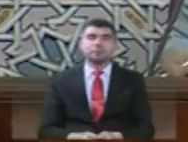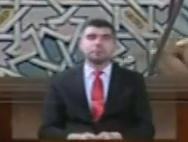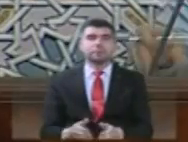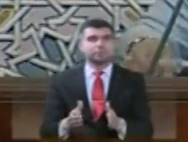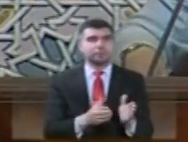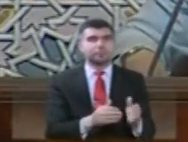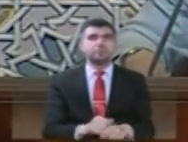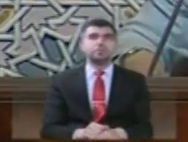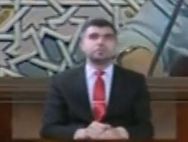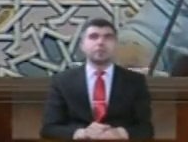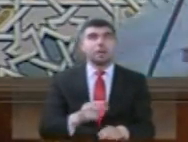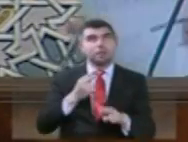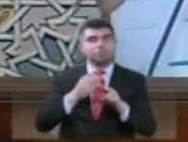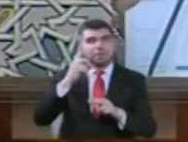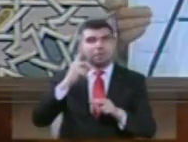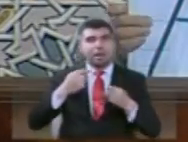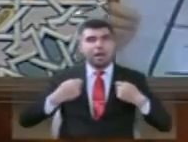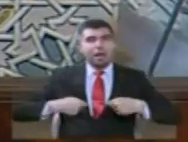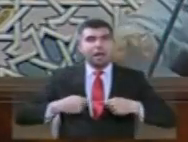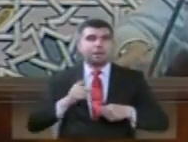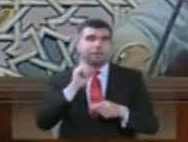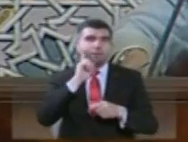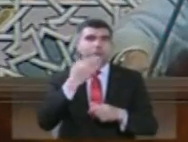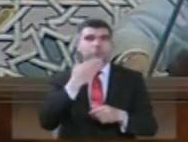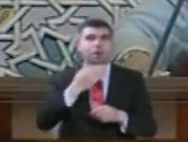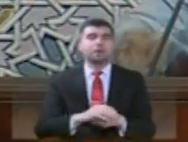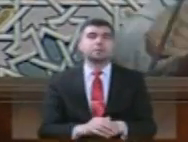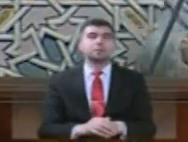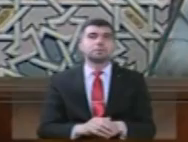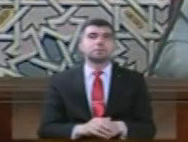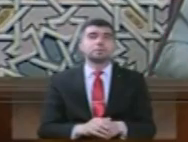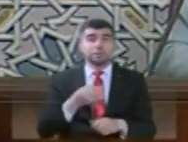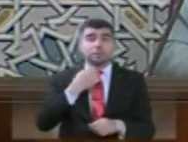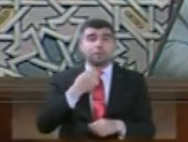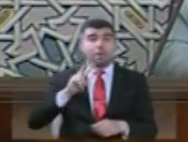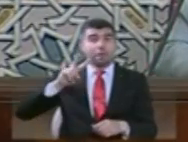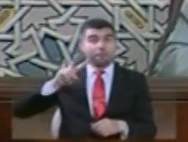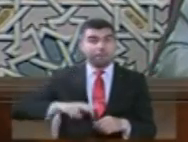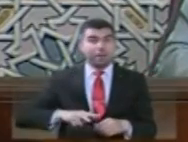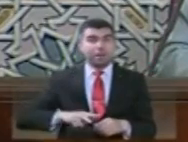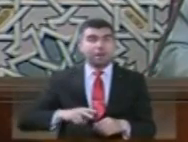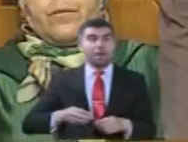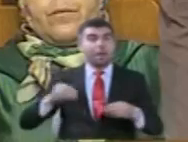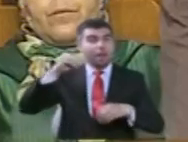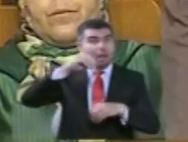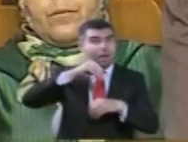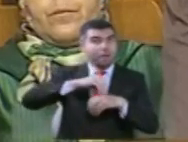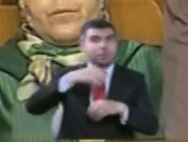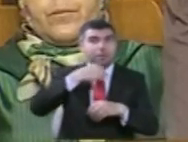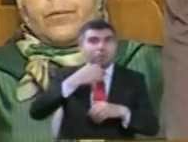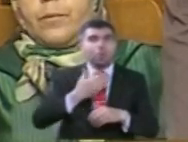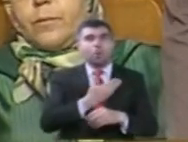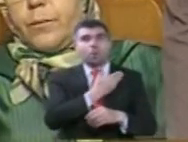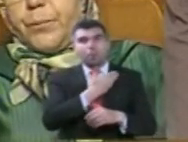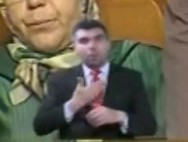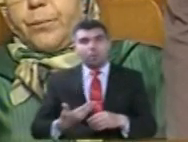بسم الله الرحمن الرحيم. شكرا السيدة الرئيسة، السيد الوزير المحترم، فعلا كتبتوا مرة عن أخرى أنكم حكومة كتجعل